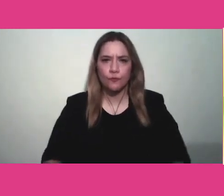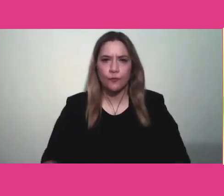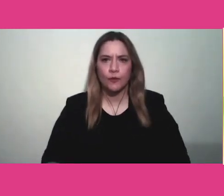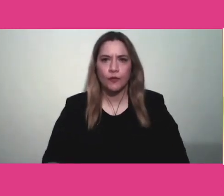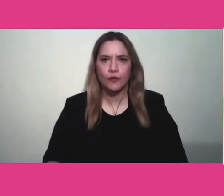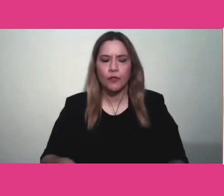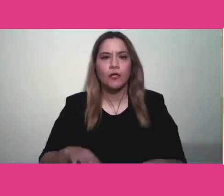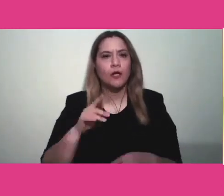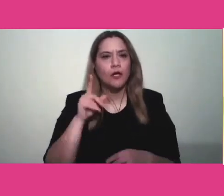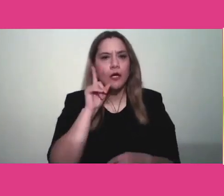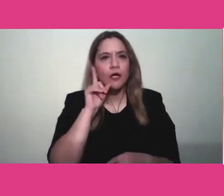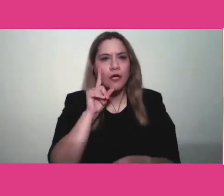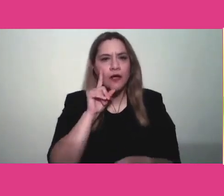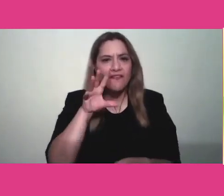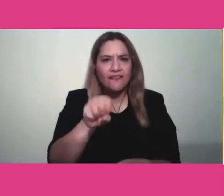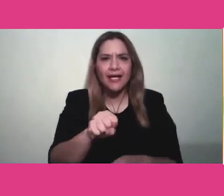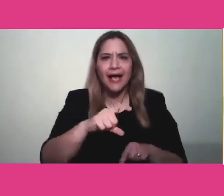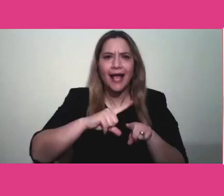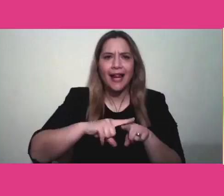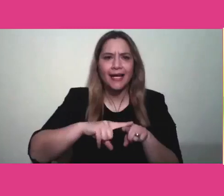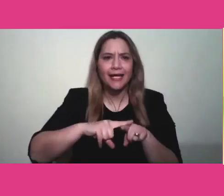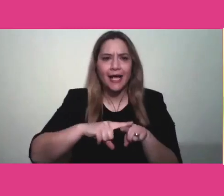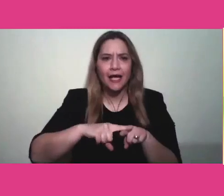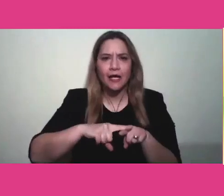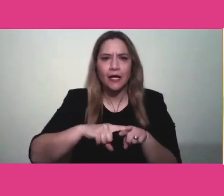Την έχω βρει, είναι στα ελληνικά,